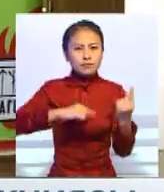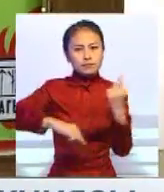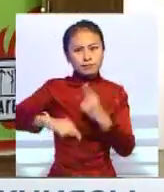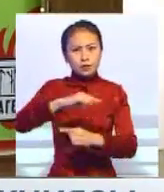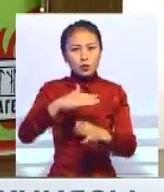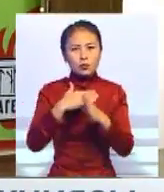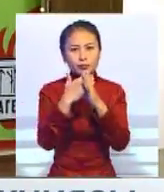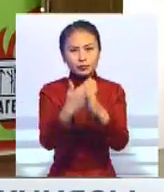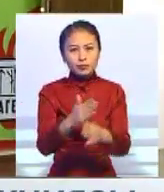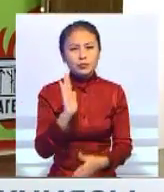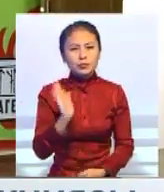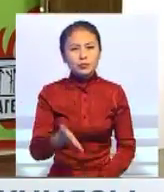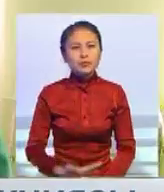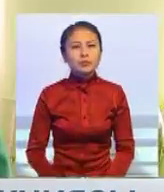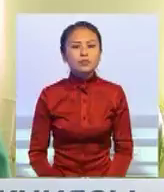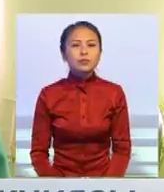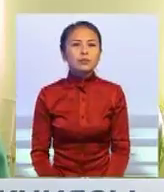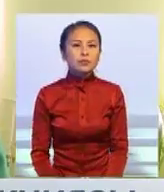кәсіпкерлер де қолдап отыр.